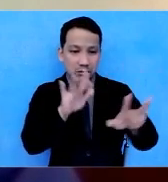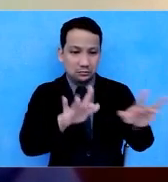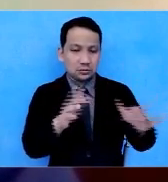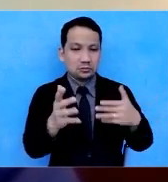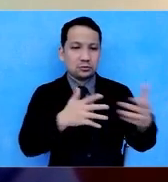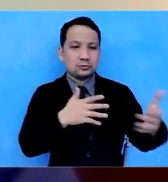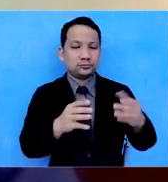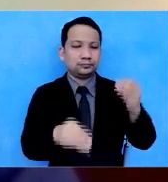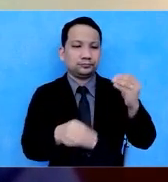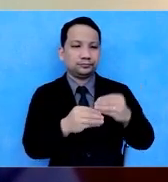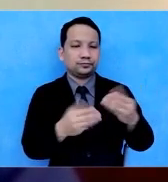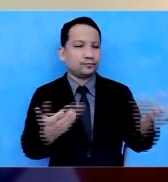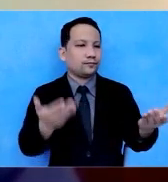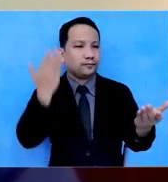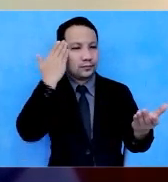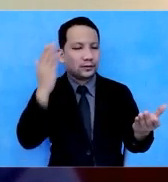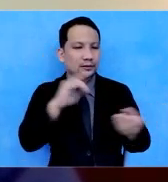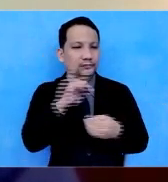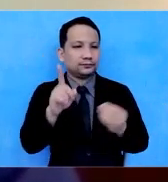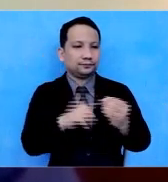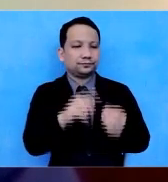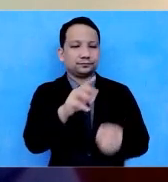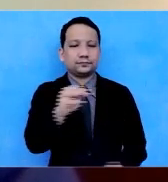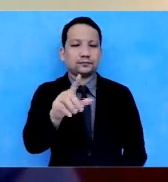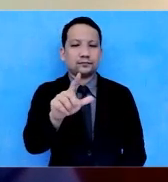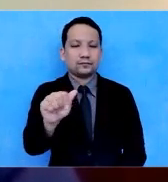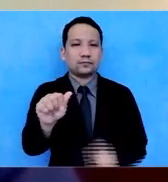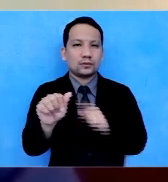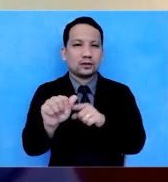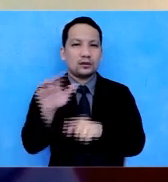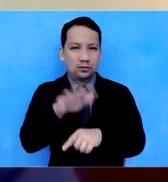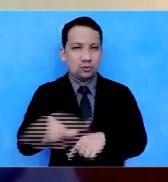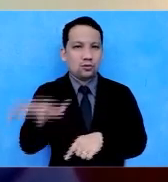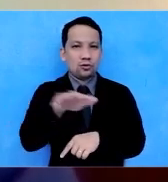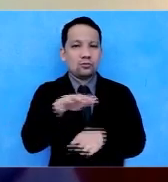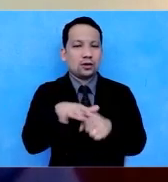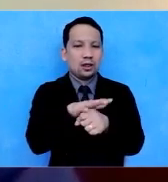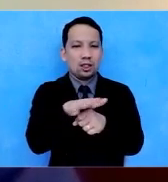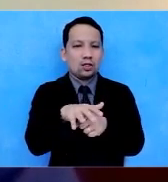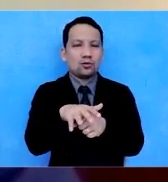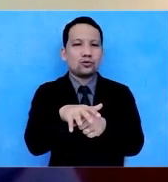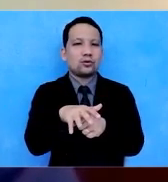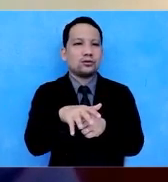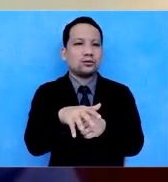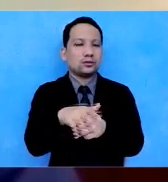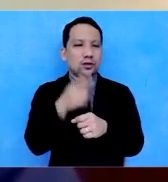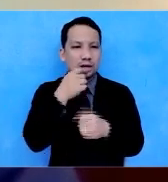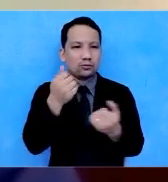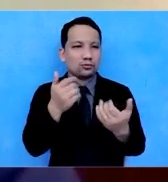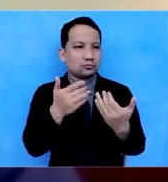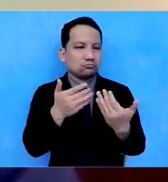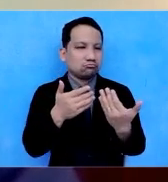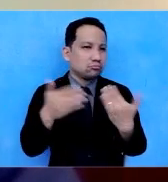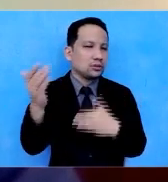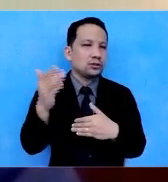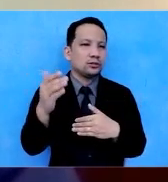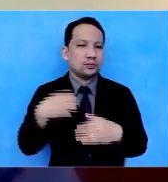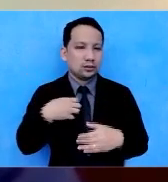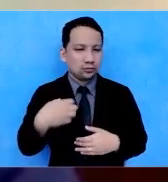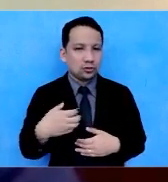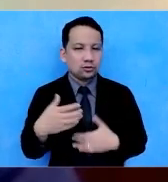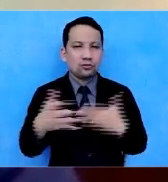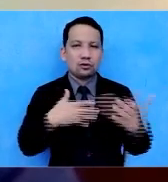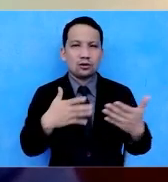At hindi lamang po yung MMDA traffic enforcers, lahat po local government enforcers, mga kapulisan,